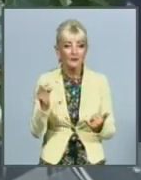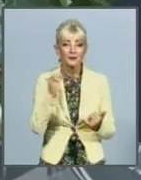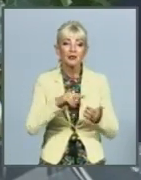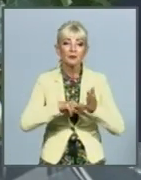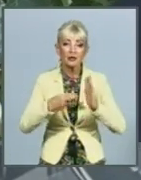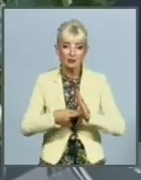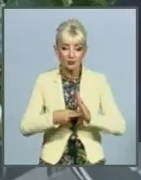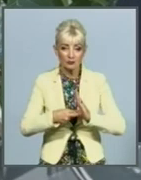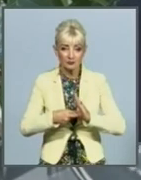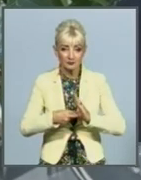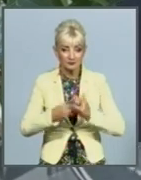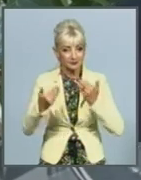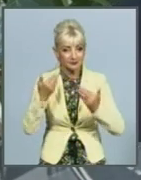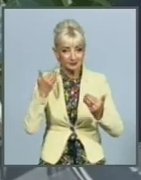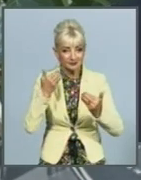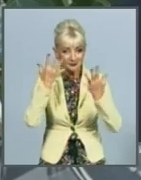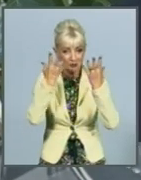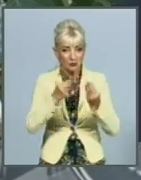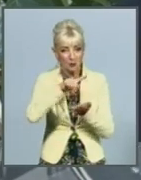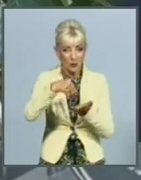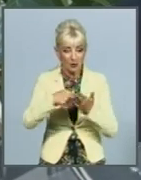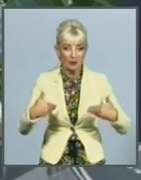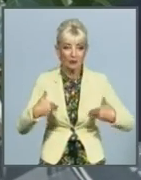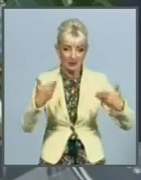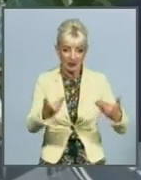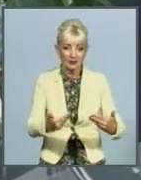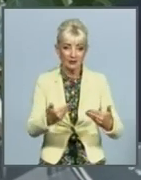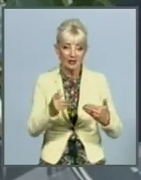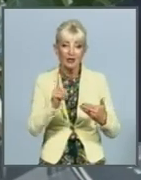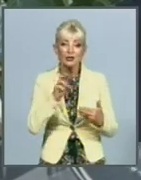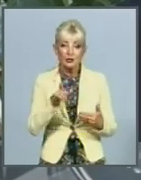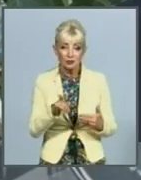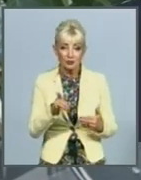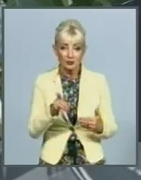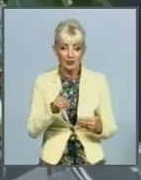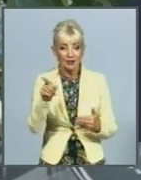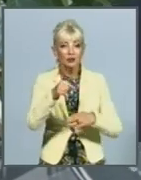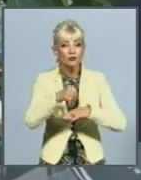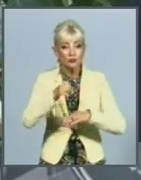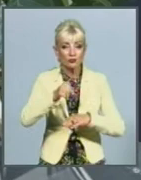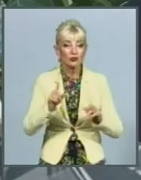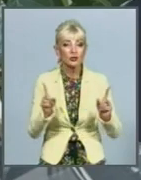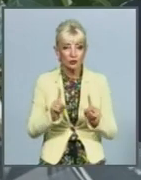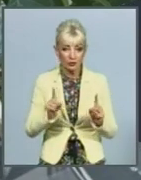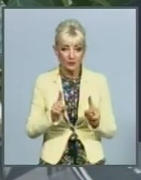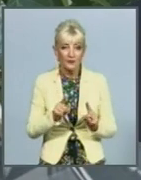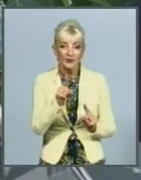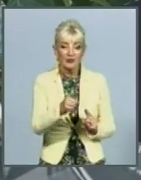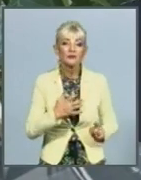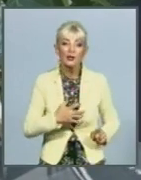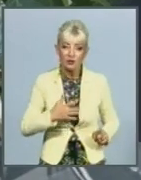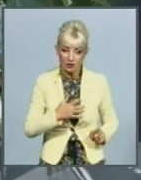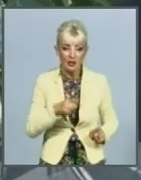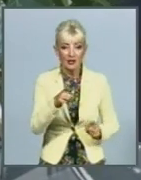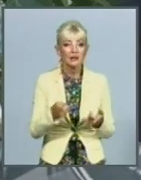планируем перед днем города поздравить обязательно, то есть, чтобы они чувствовали, что они важны,